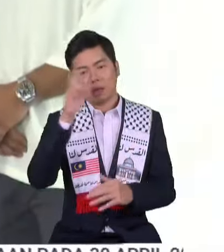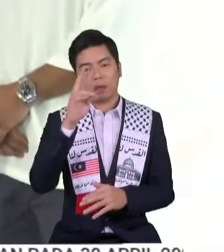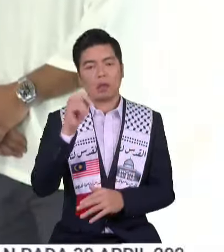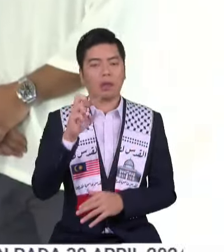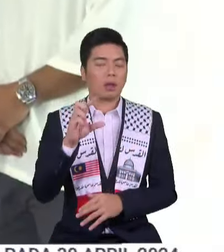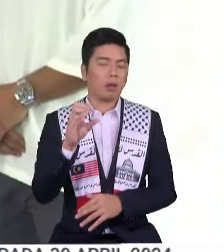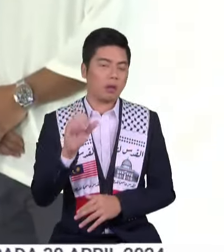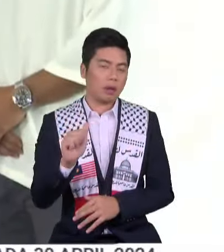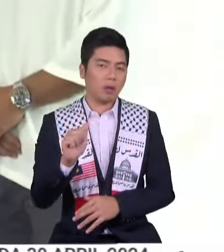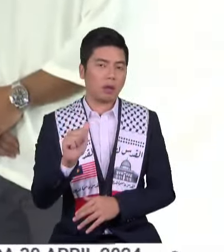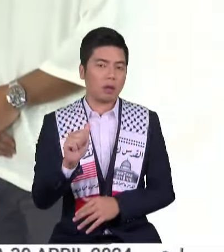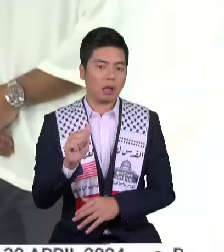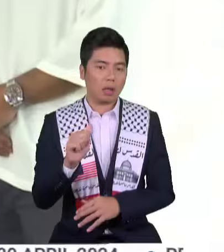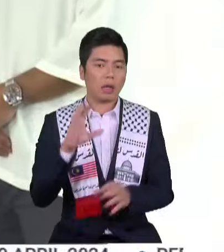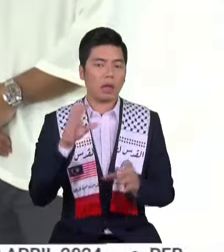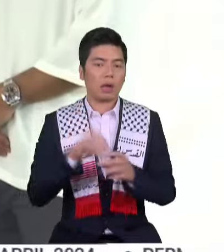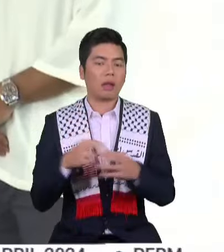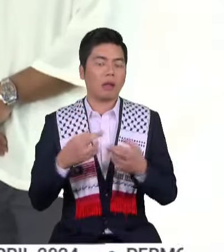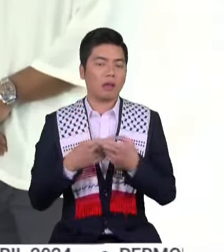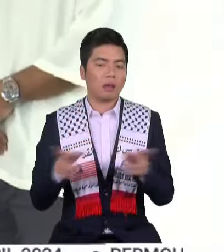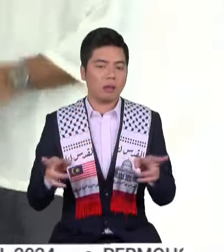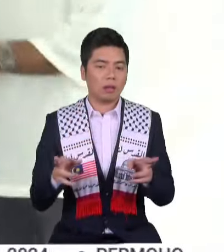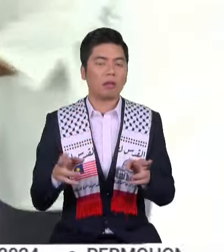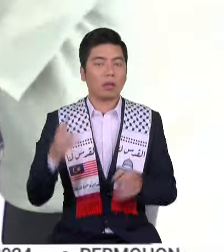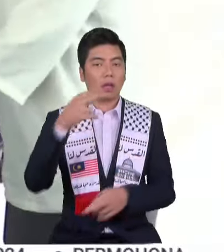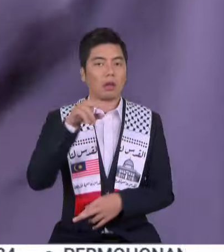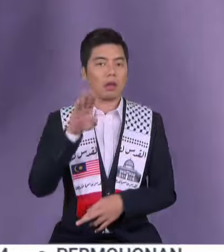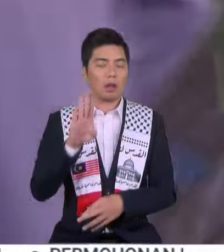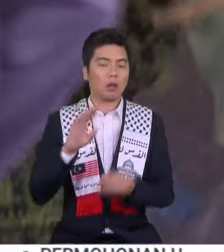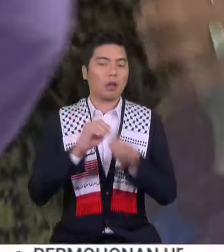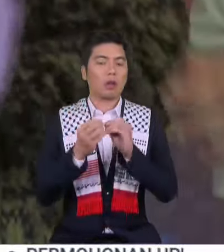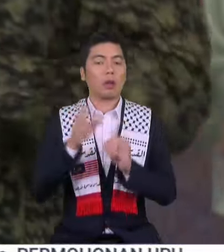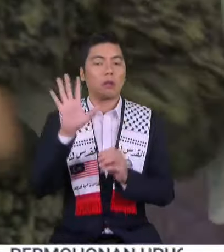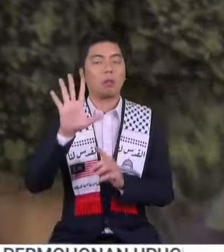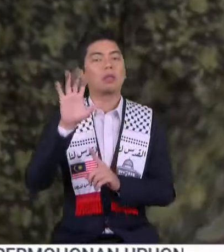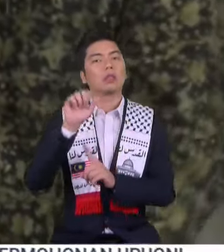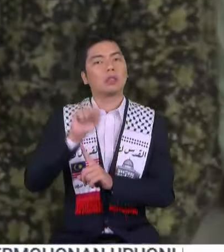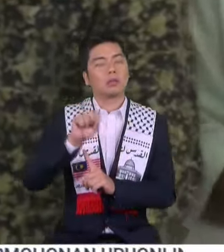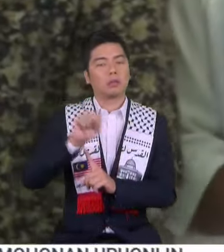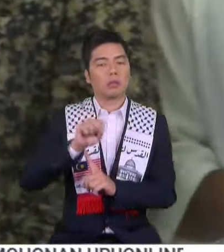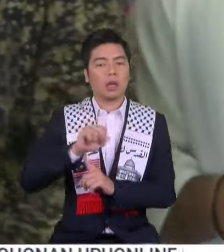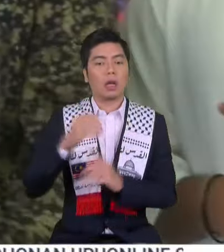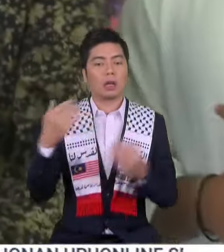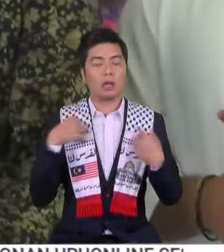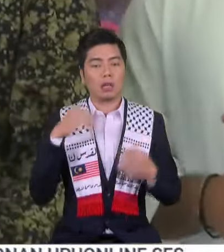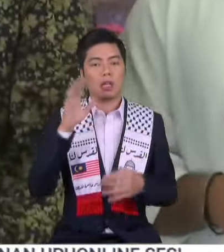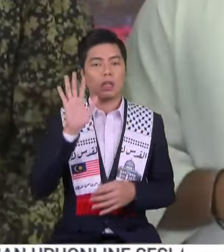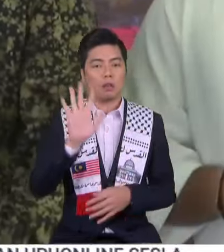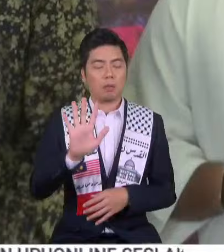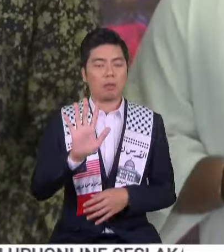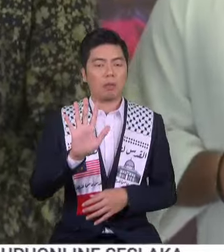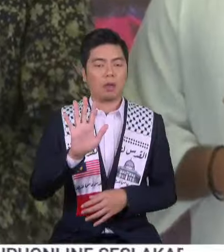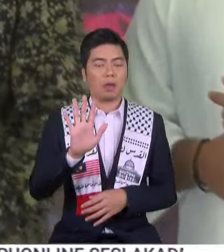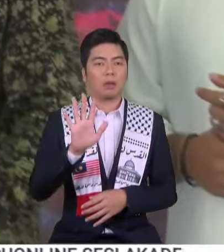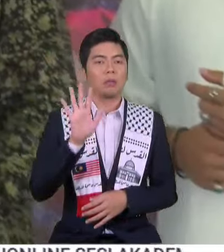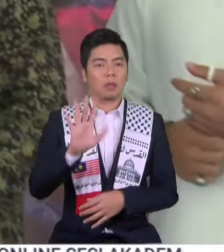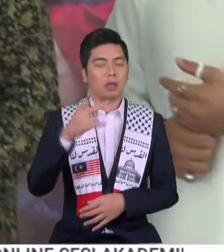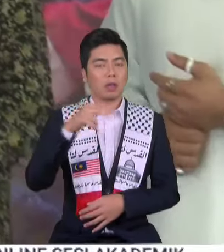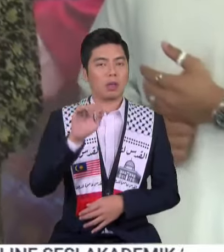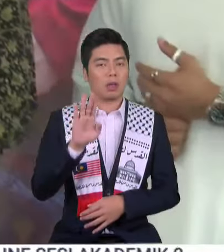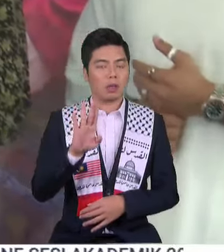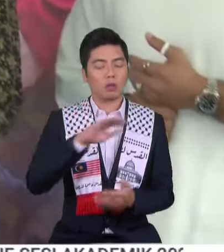Koming pada Majlis Perasmian Komuniti Hub ke-5 di Sentul. Ketika ini terdapat 5 buah komuniti hub di PPR seluruh